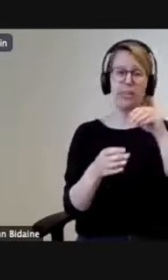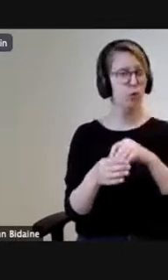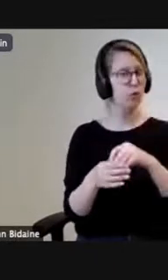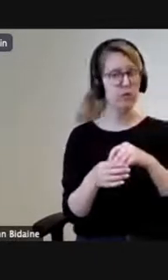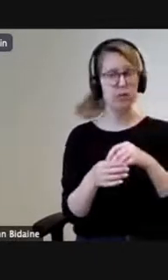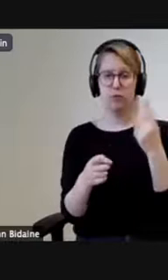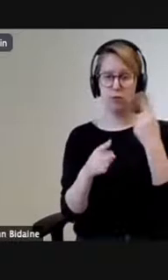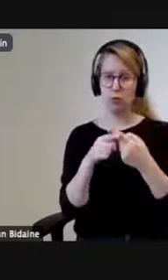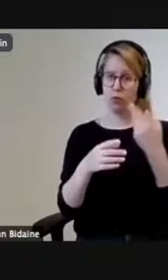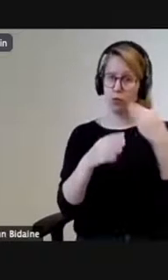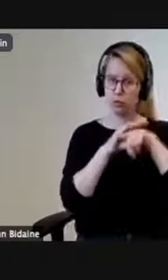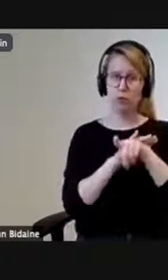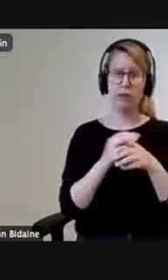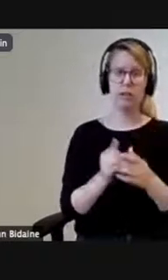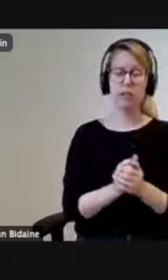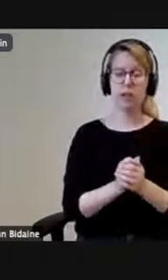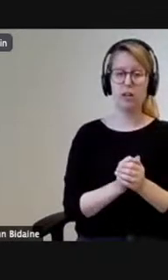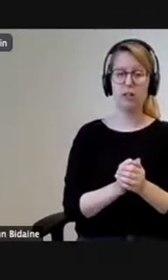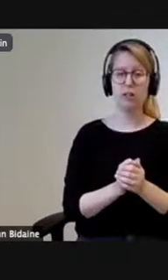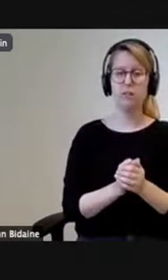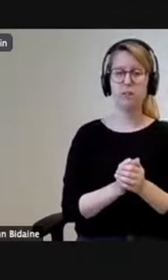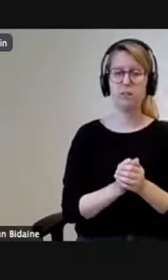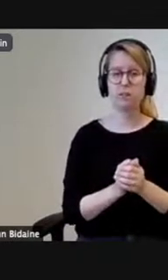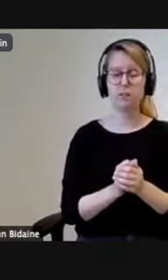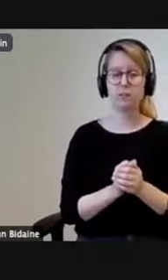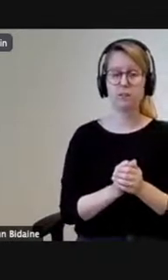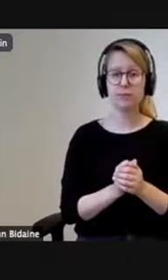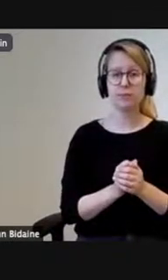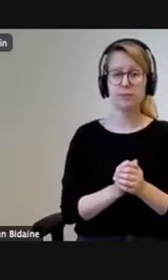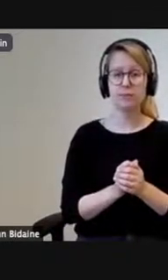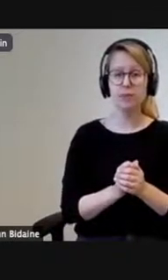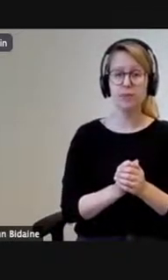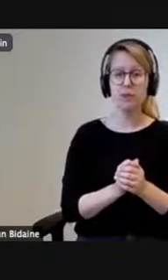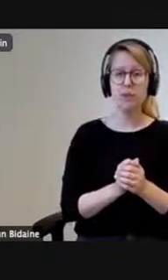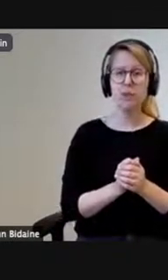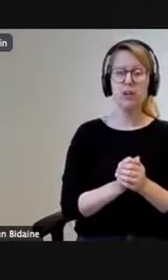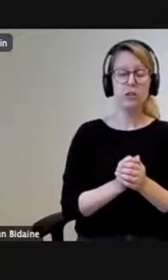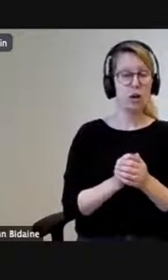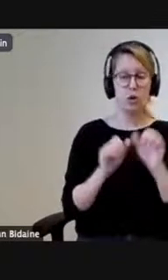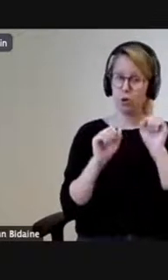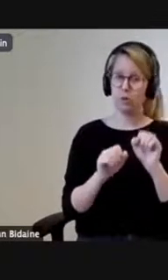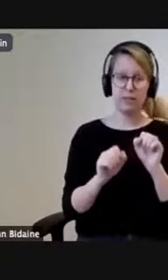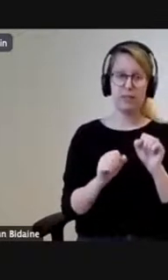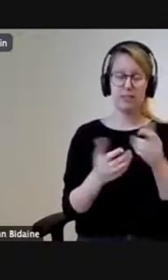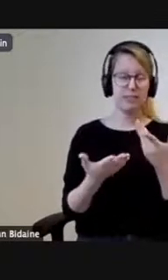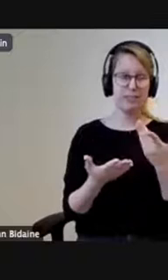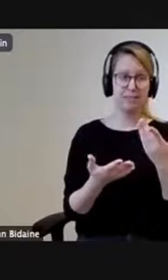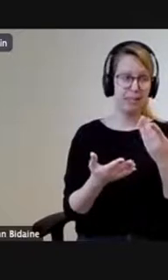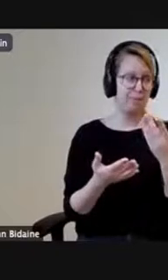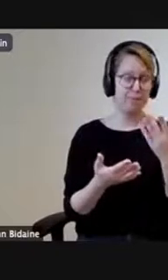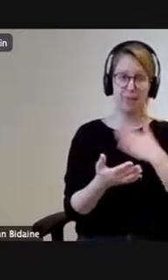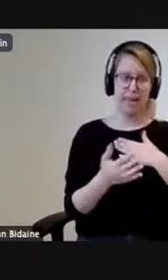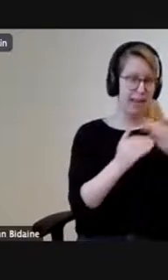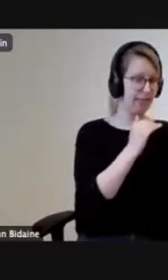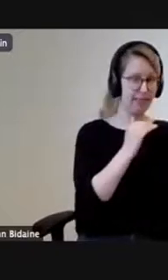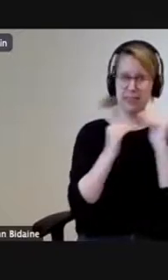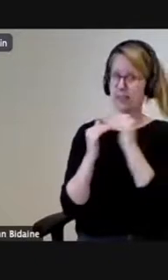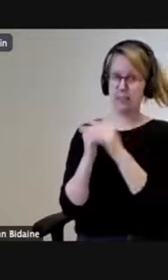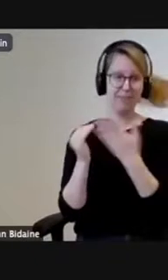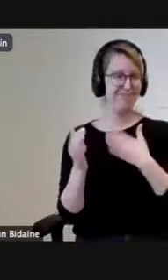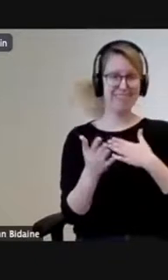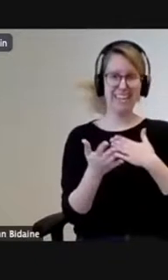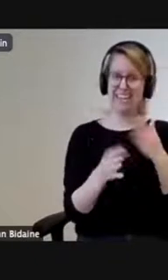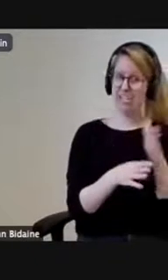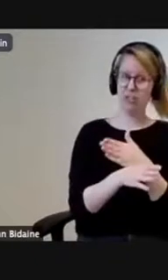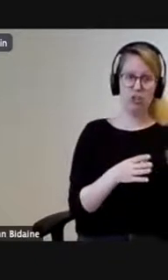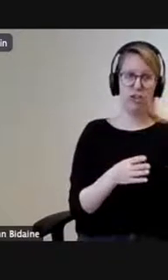compétence reste dans le domaine des États membres. Mais néanmoins, la Commission peut avoir des actions de soutien aux États membres. C'est ce